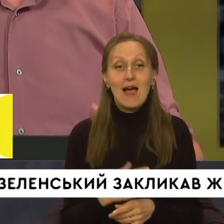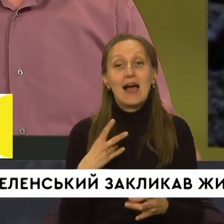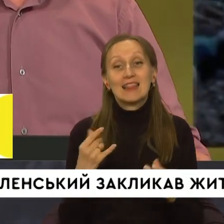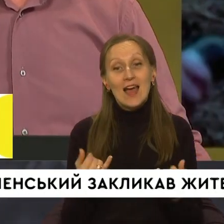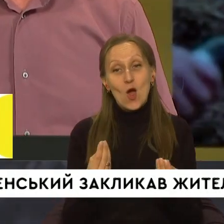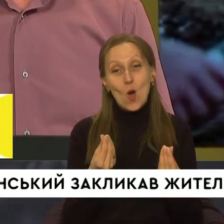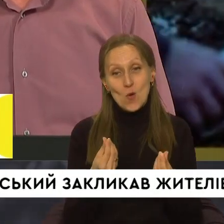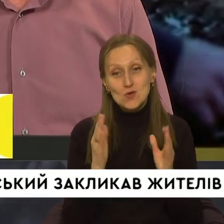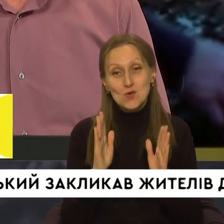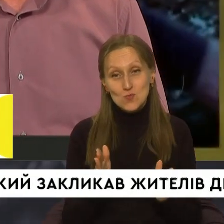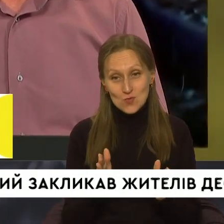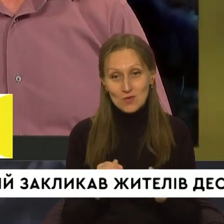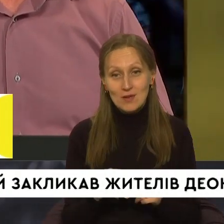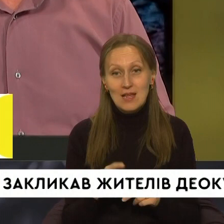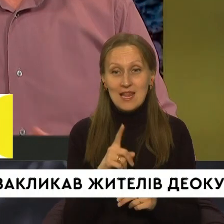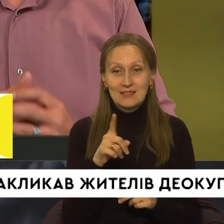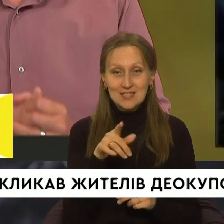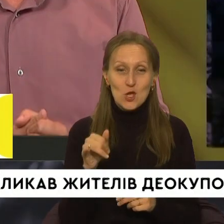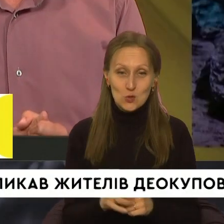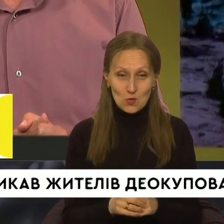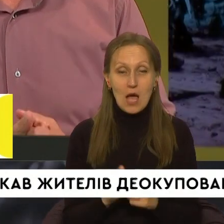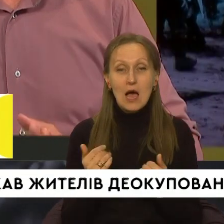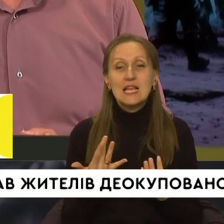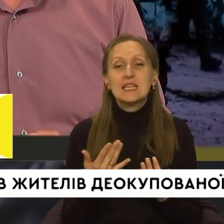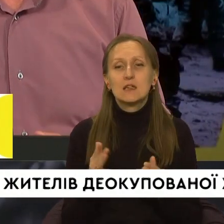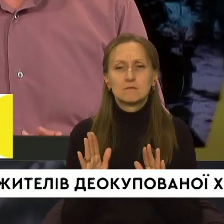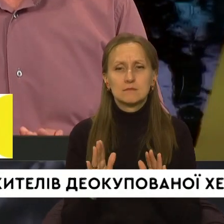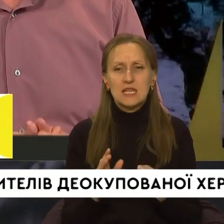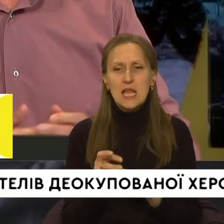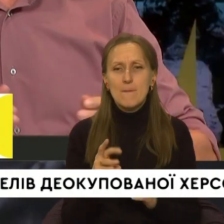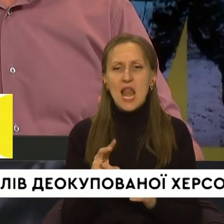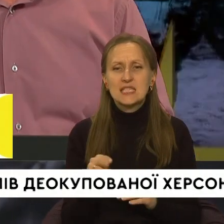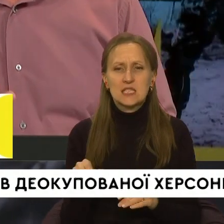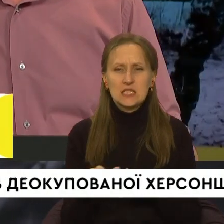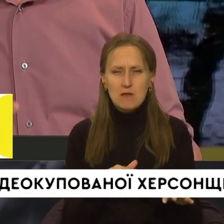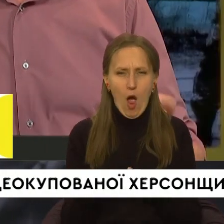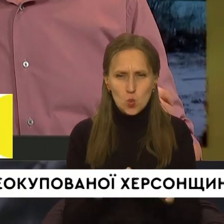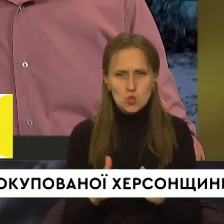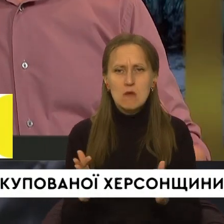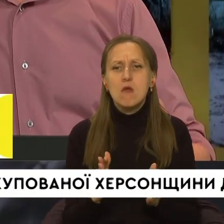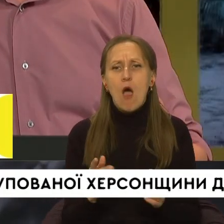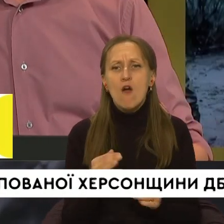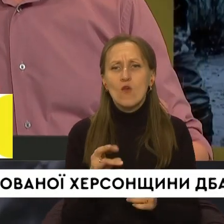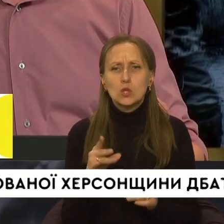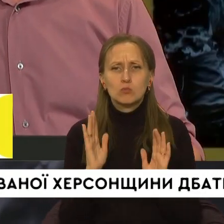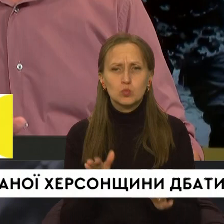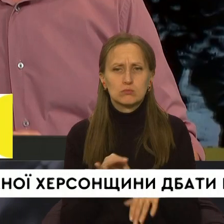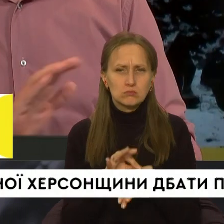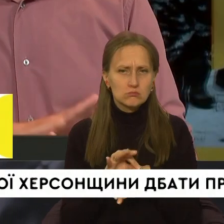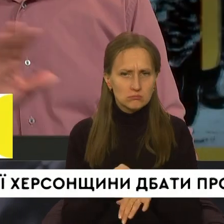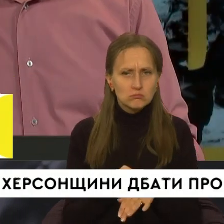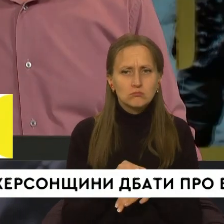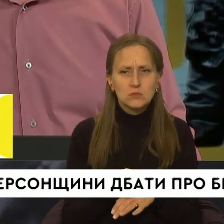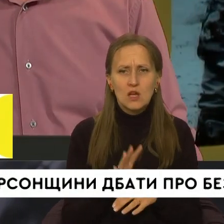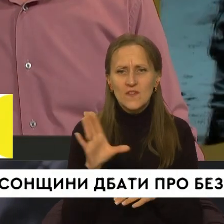наразі кошти будуть йти на Збройні Сили України. А скільки триватимуть стабілізаційні заходи і як вони будуть проводитися